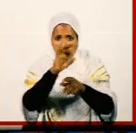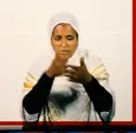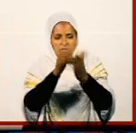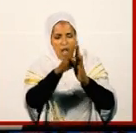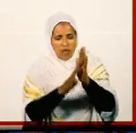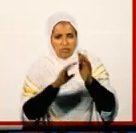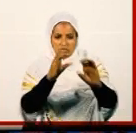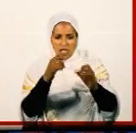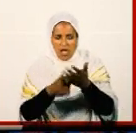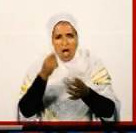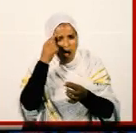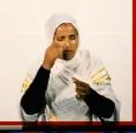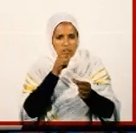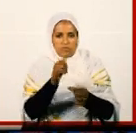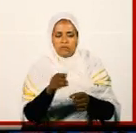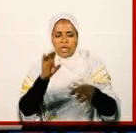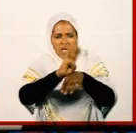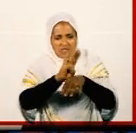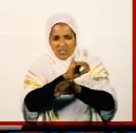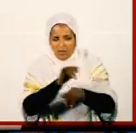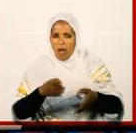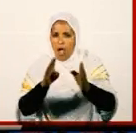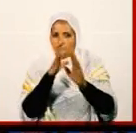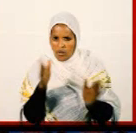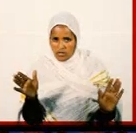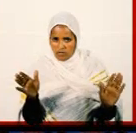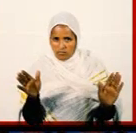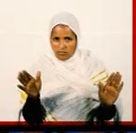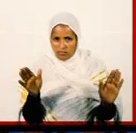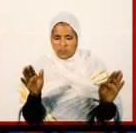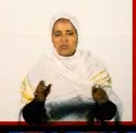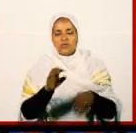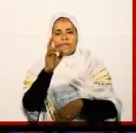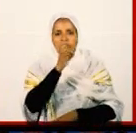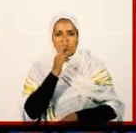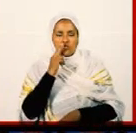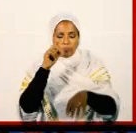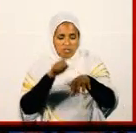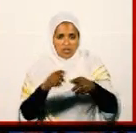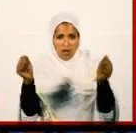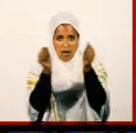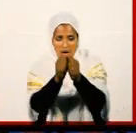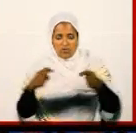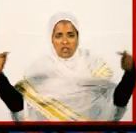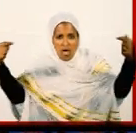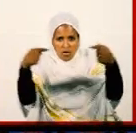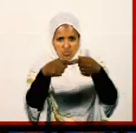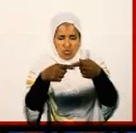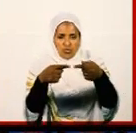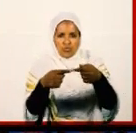እንጂ ይህ የማይታሰብ ጉዳይ ነው። ቤተክርስቲያንም እንዲህ አይነቱን ነገር አትፈቅድም። ፍልሰተ ለማርያም ጾም ጋር ተያይዞ